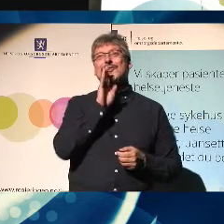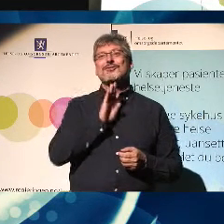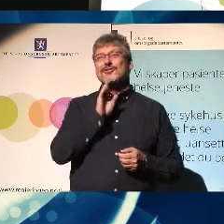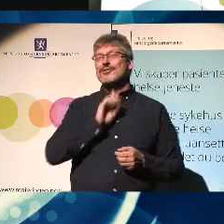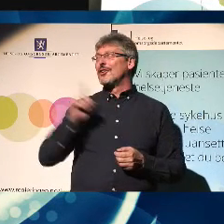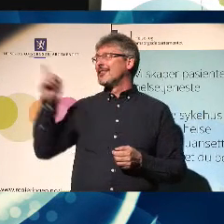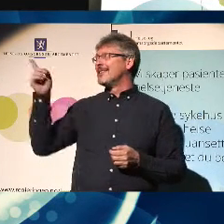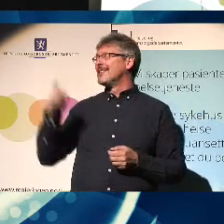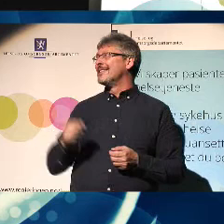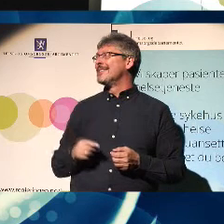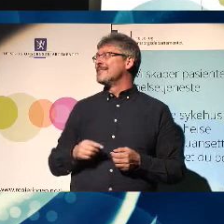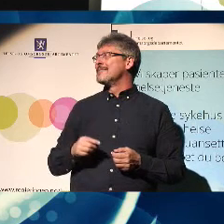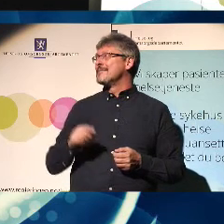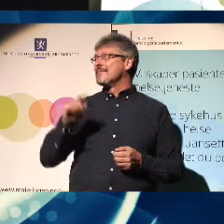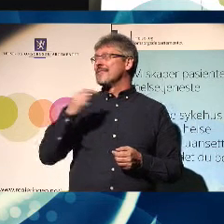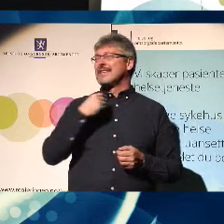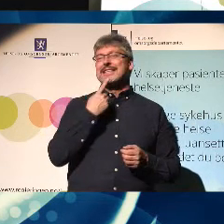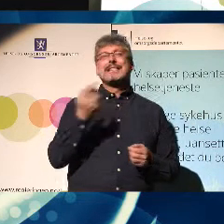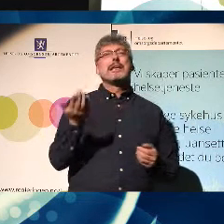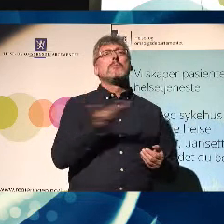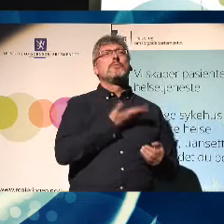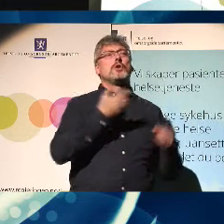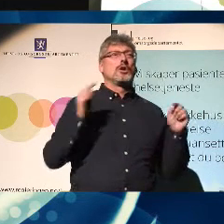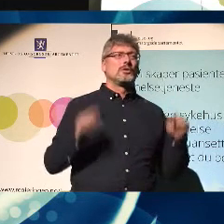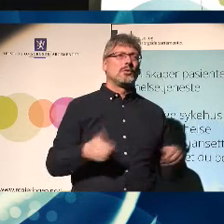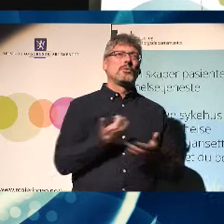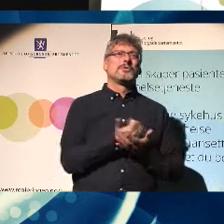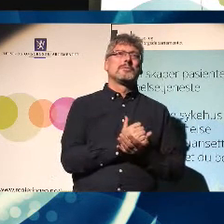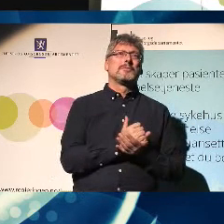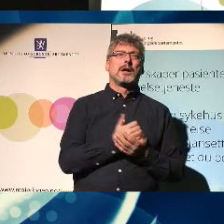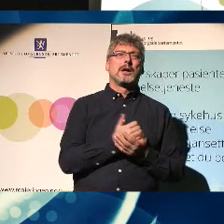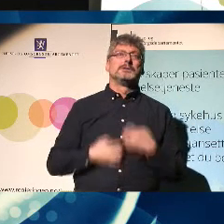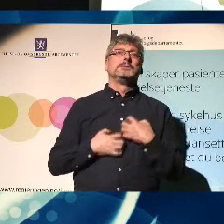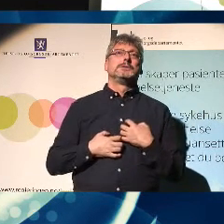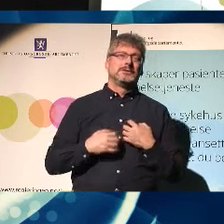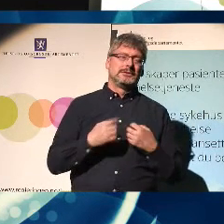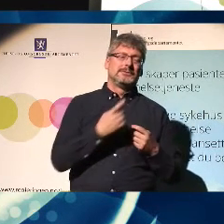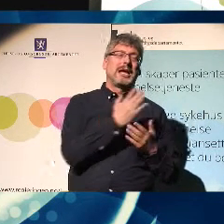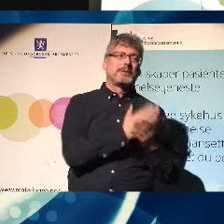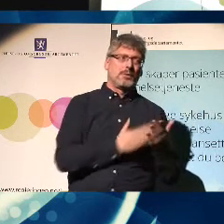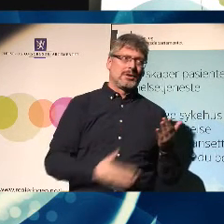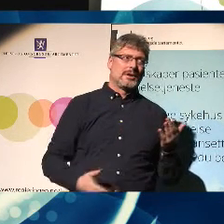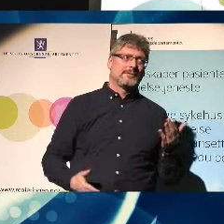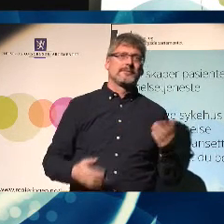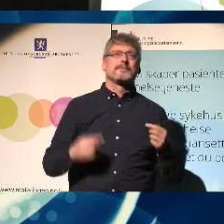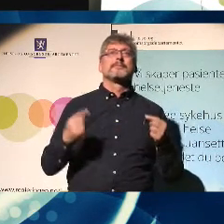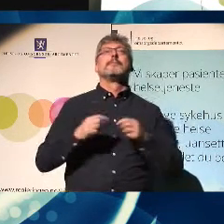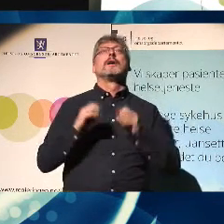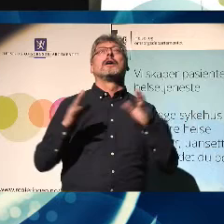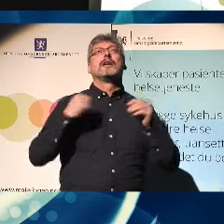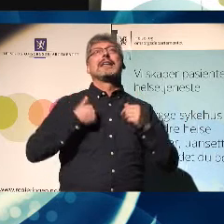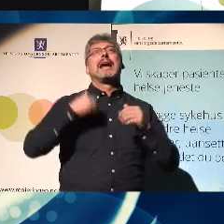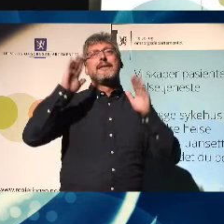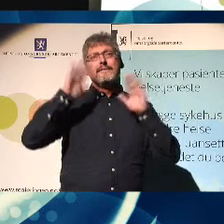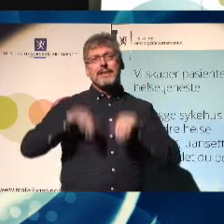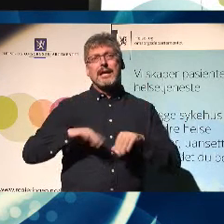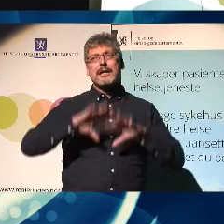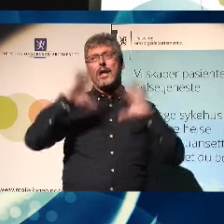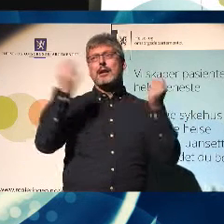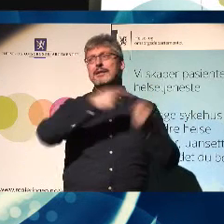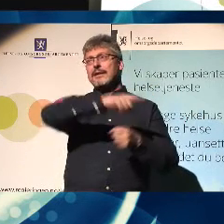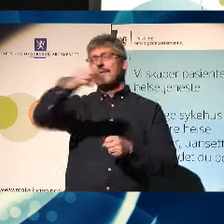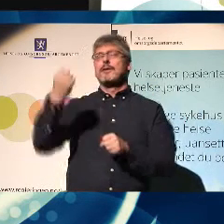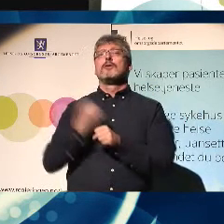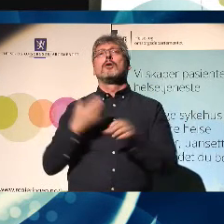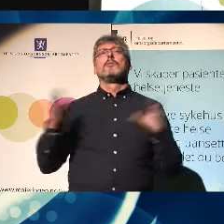for jeg kommer jo til å si en hel masse ting nå som kanskje litt oppskakende i en forstand. Men det klart, jeg vet at alle vi jobber